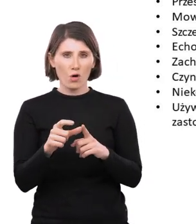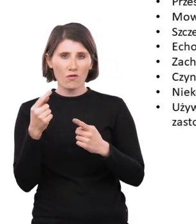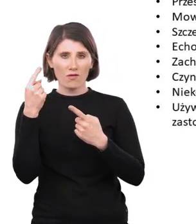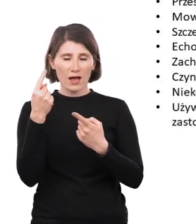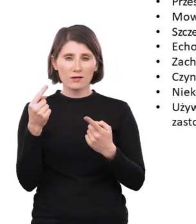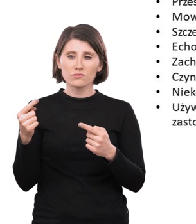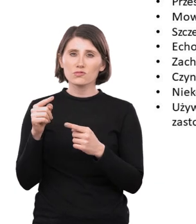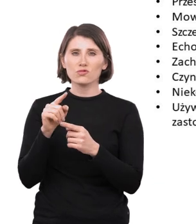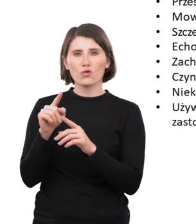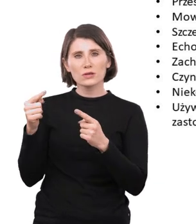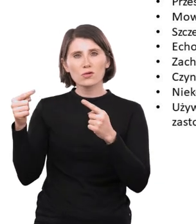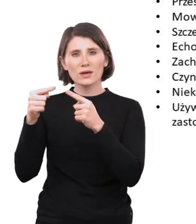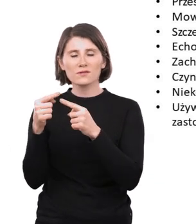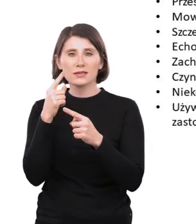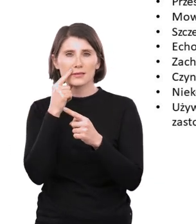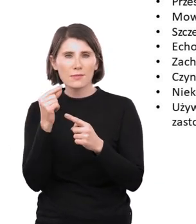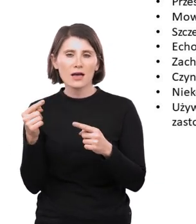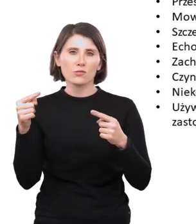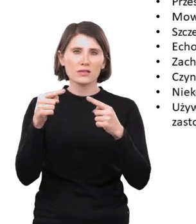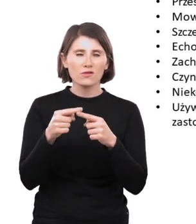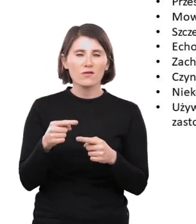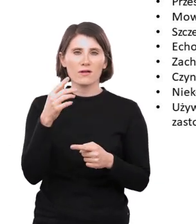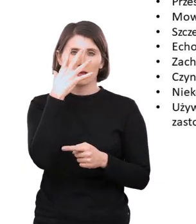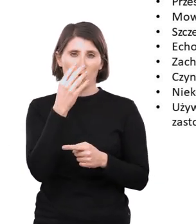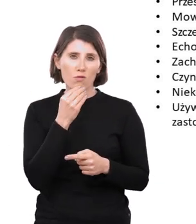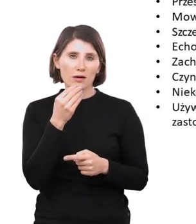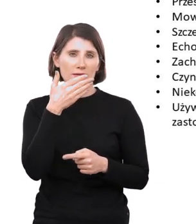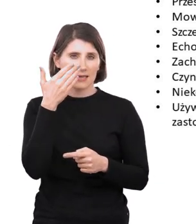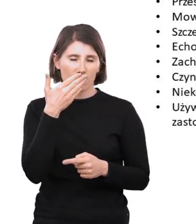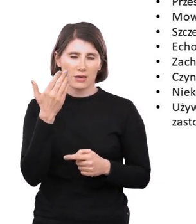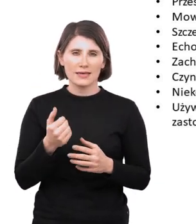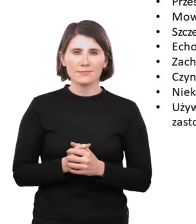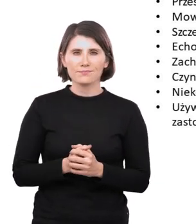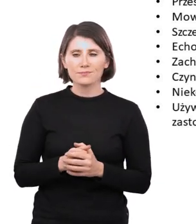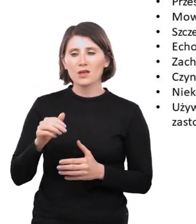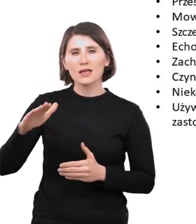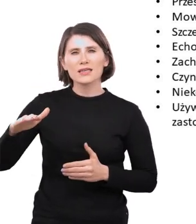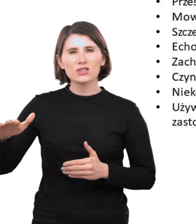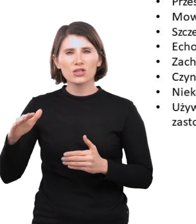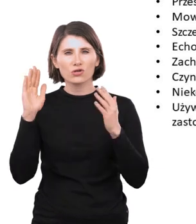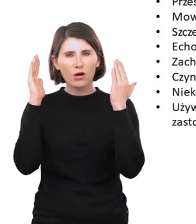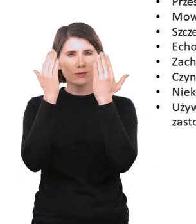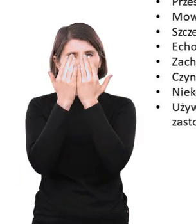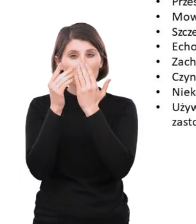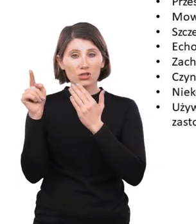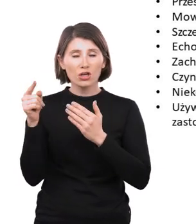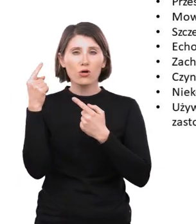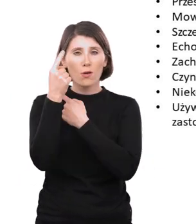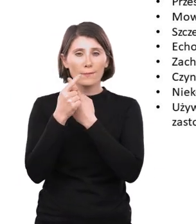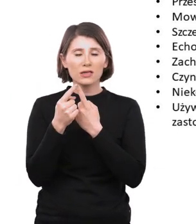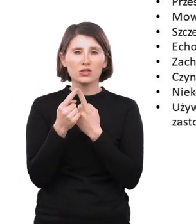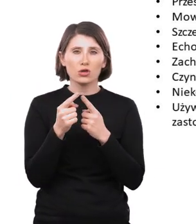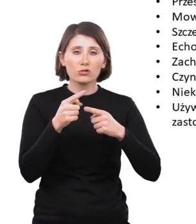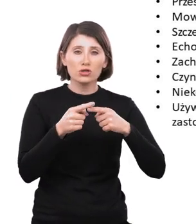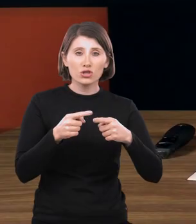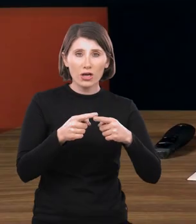słowom przypisywane są smaki, przypisywane są zapachy, obrazy. Dziecko autystyczne myśli od szczegółu do